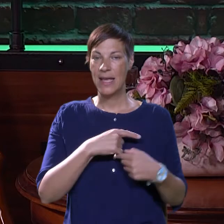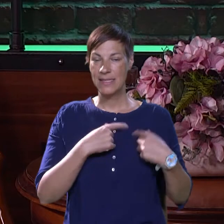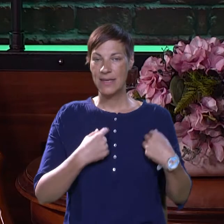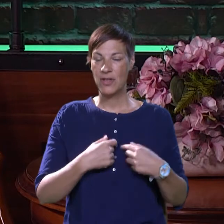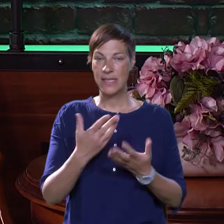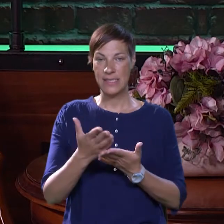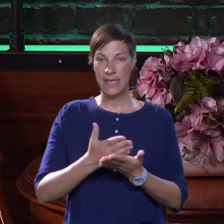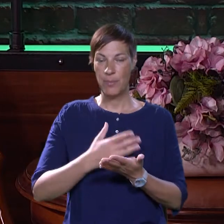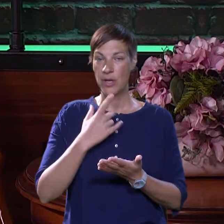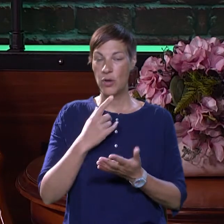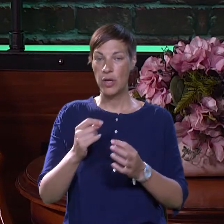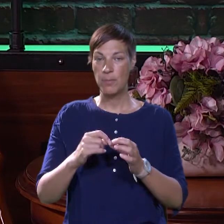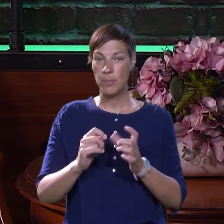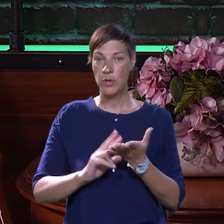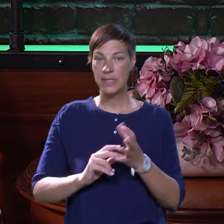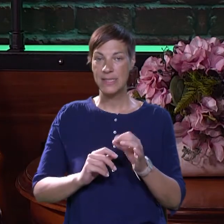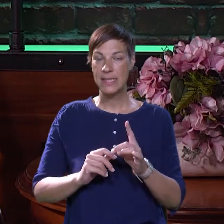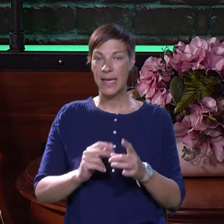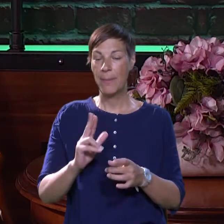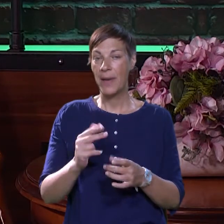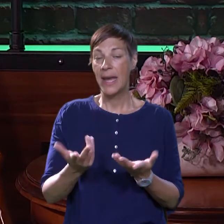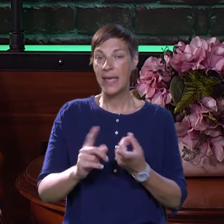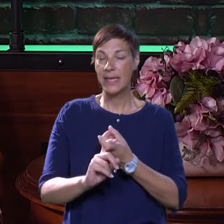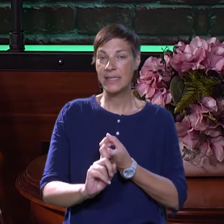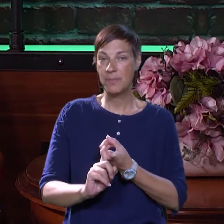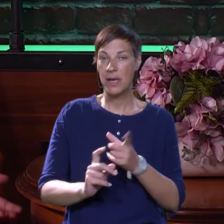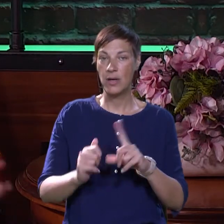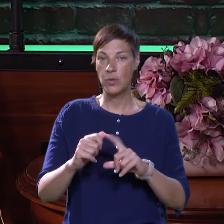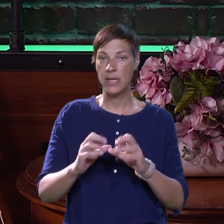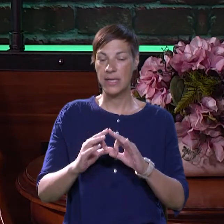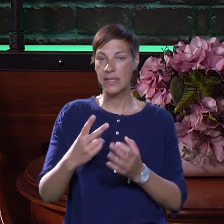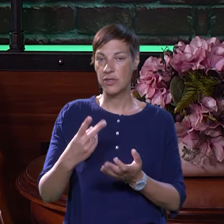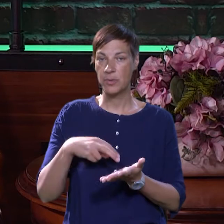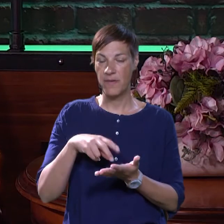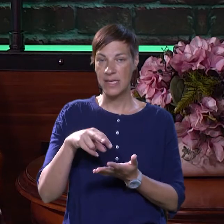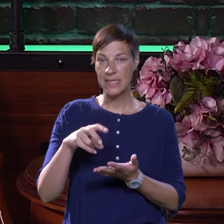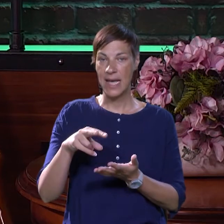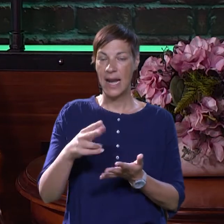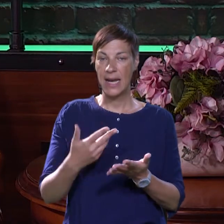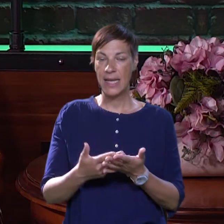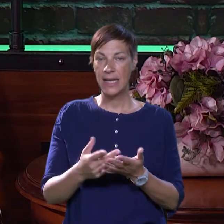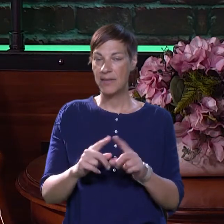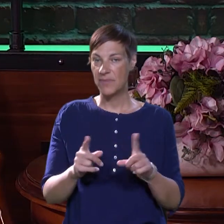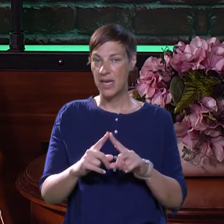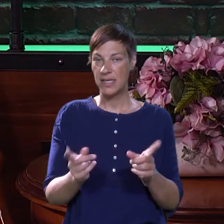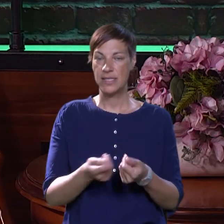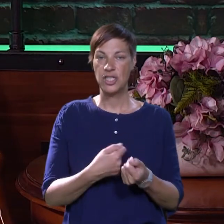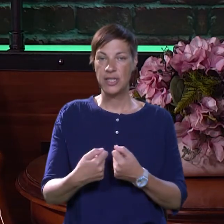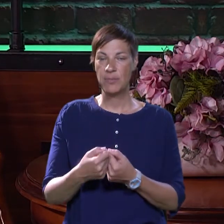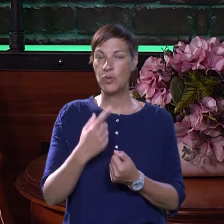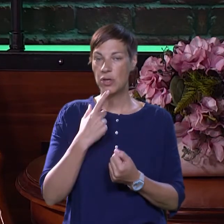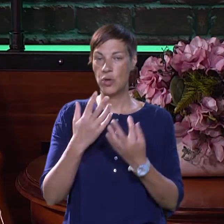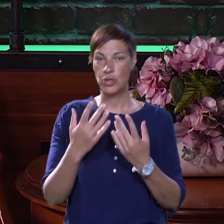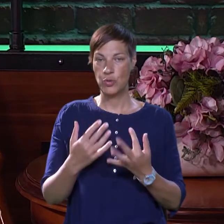za volonterske programe koje Bonsai nudi, a neke spaja sa Lukjernicom Dvaskalina, različitim udrugama koje